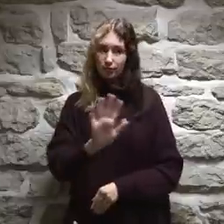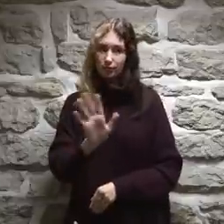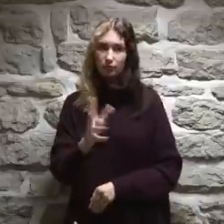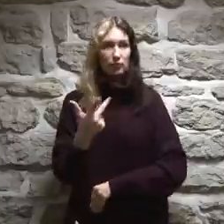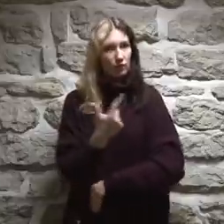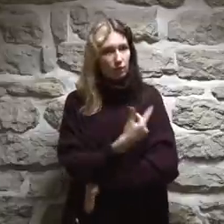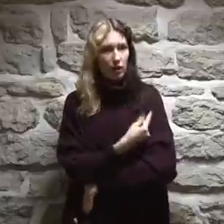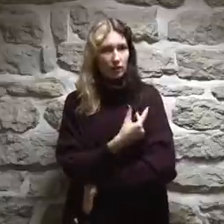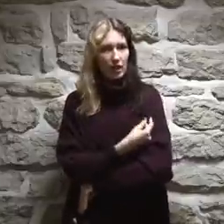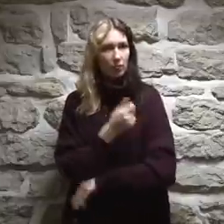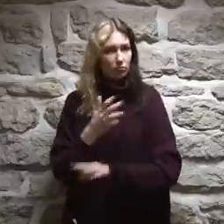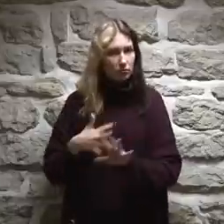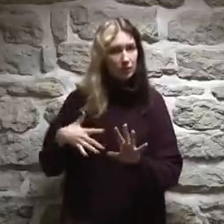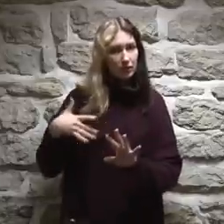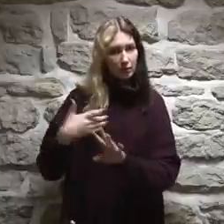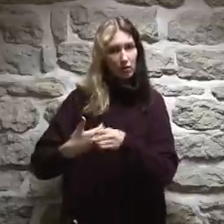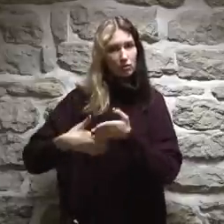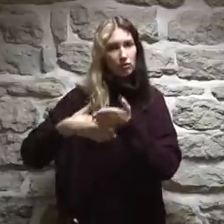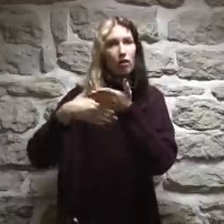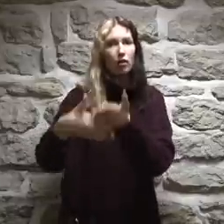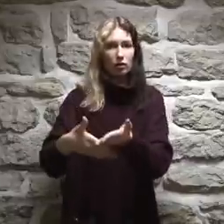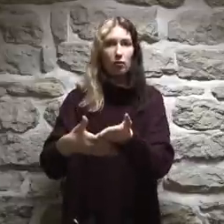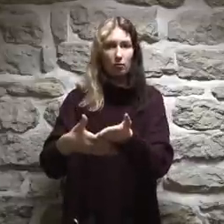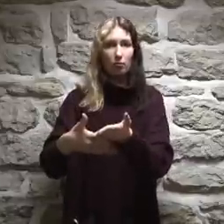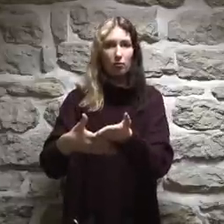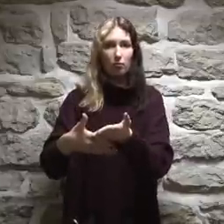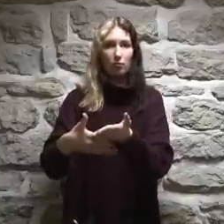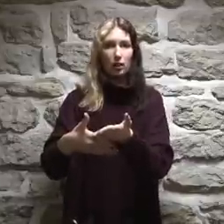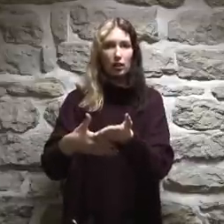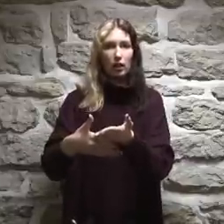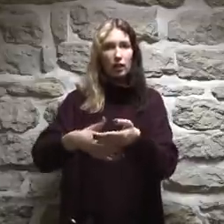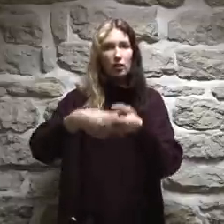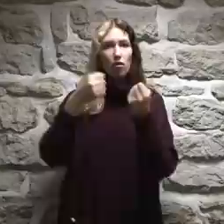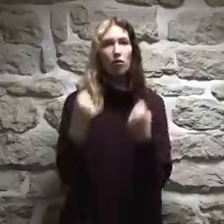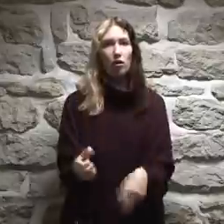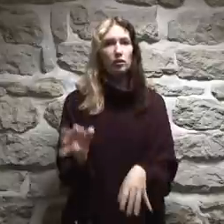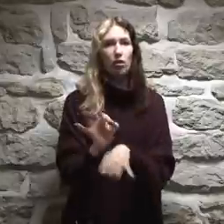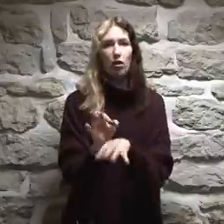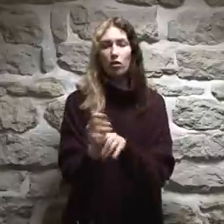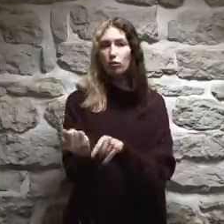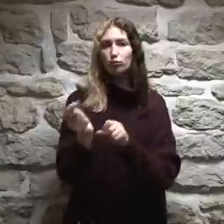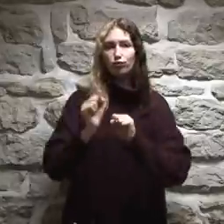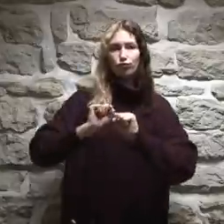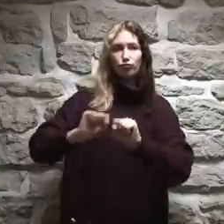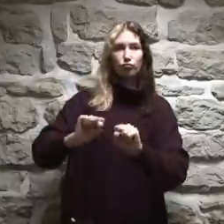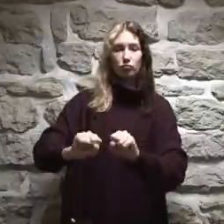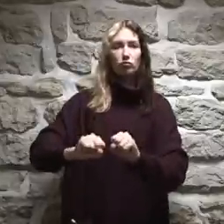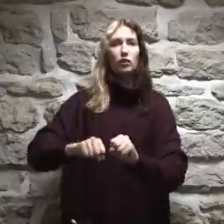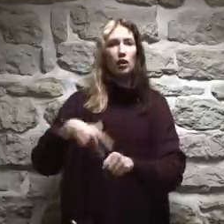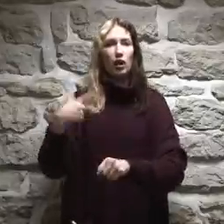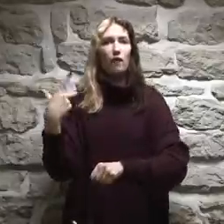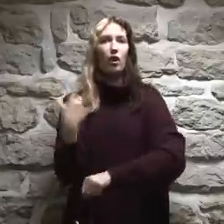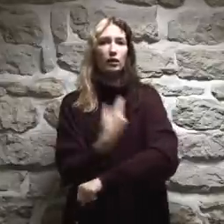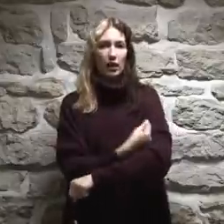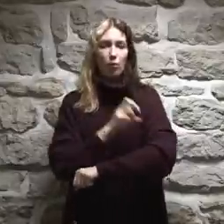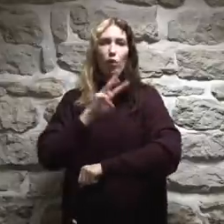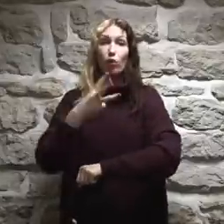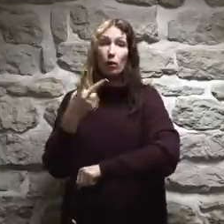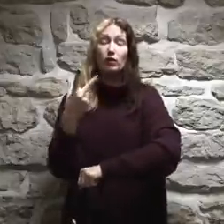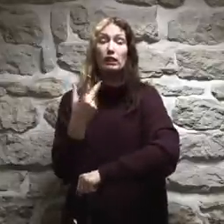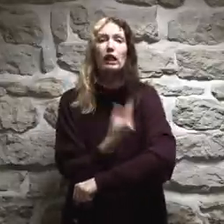Vaktsineerimine endiselt aitab siis raske haigestumise eest ja vaktsineerima kindlasti ka